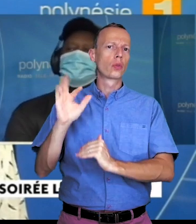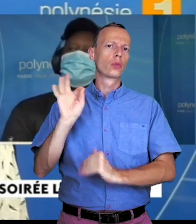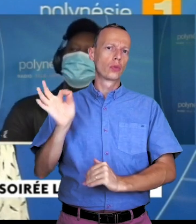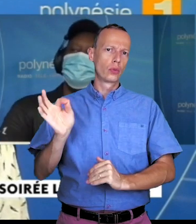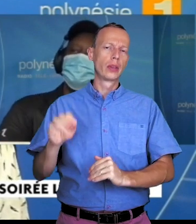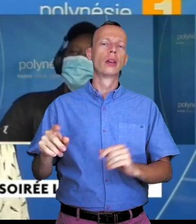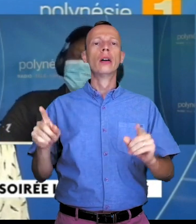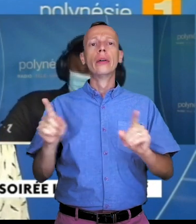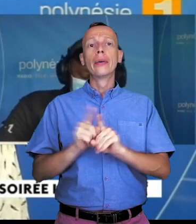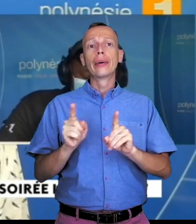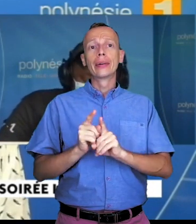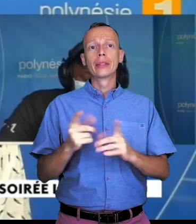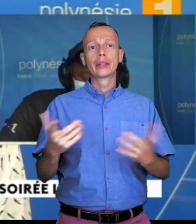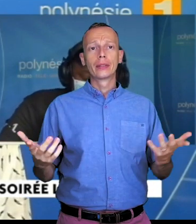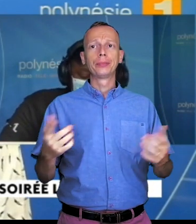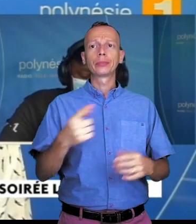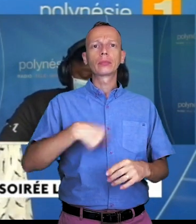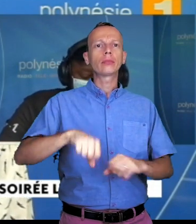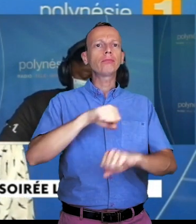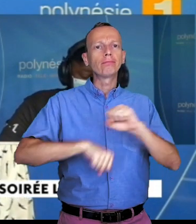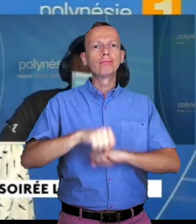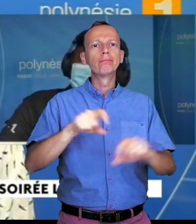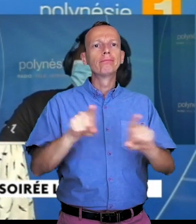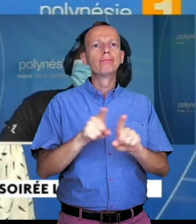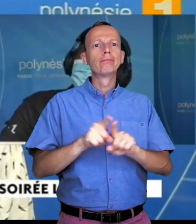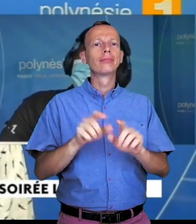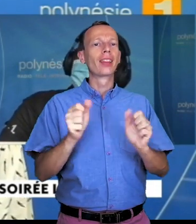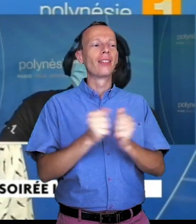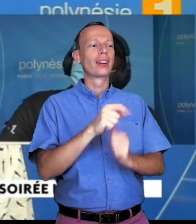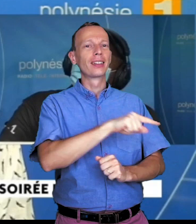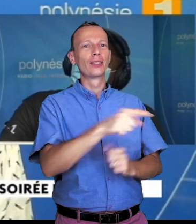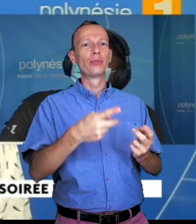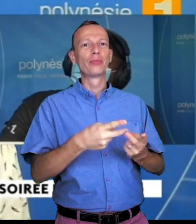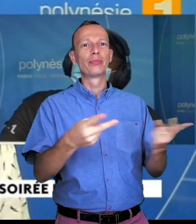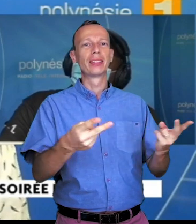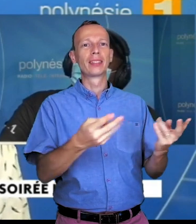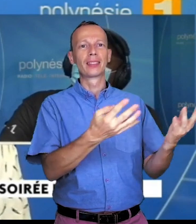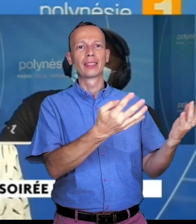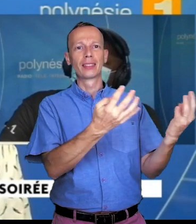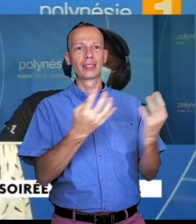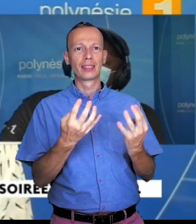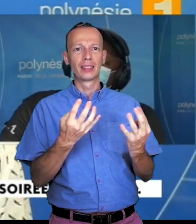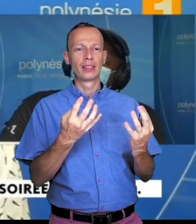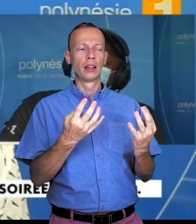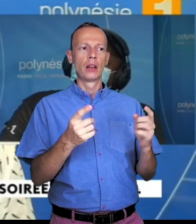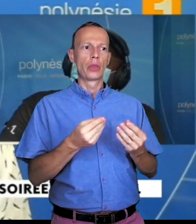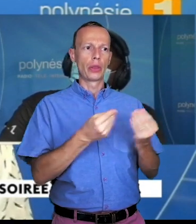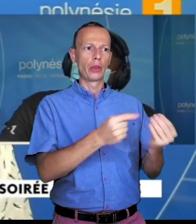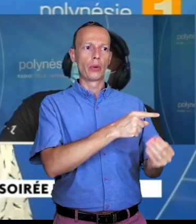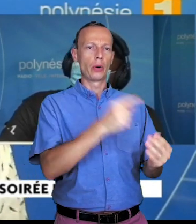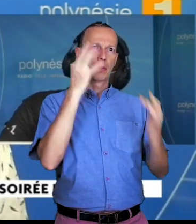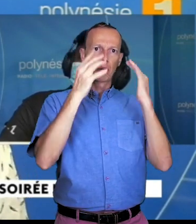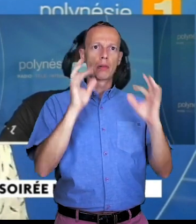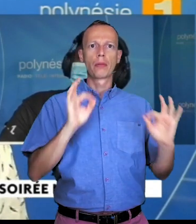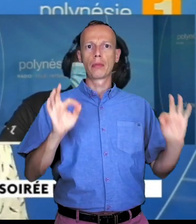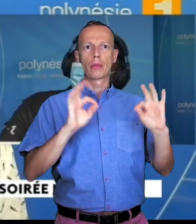toute confiance en eux à ce niveau. Et puis, effectivement, nous avons également organisé les choses au niveau du public, de manière à ce qu'il